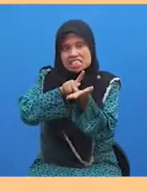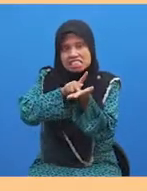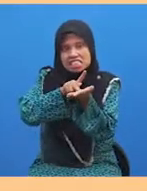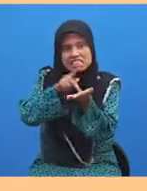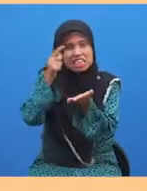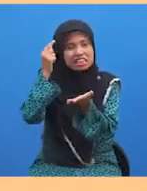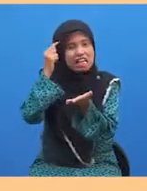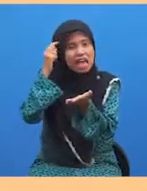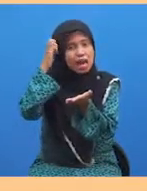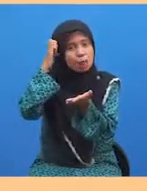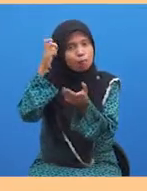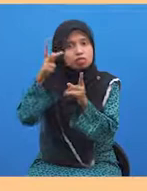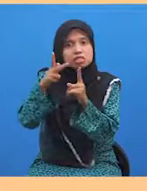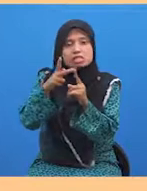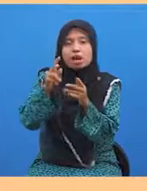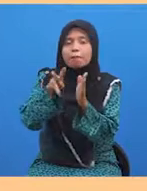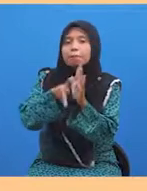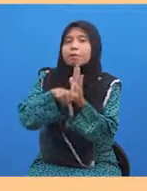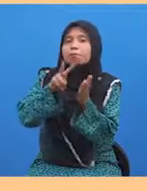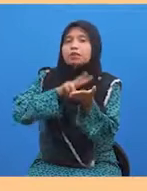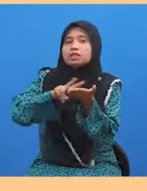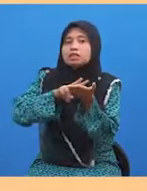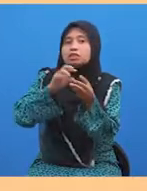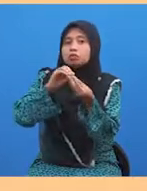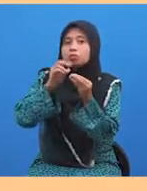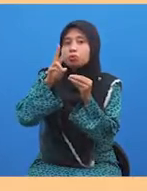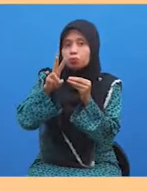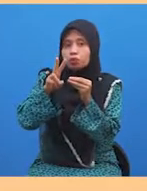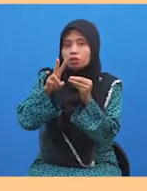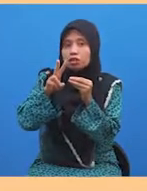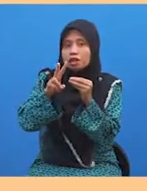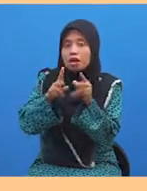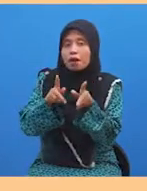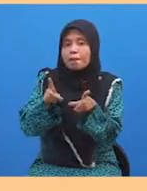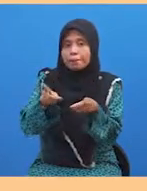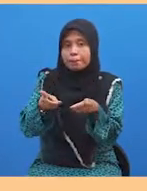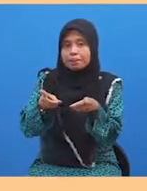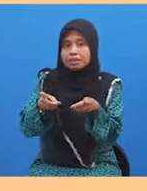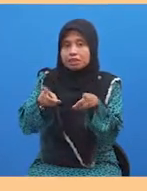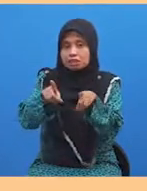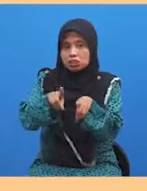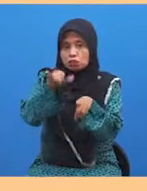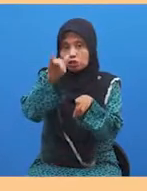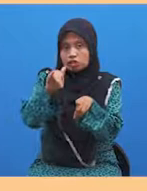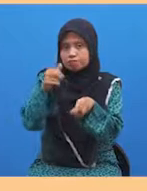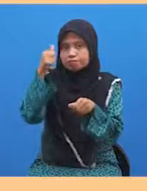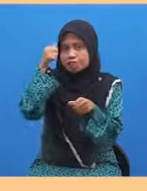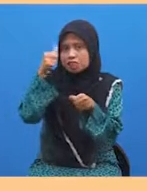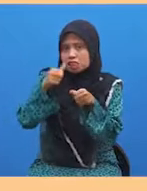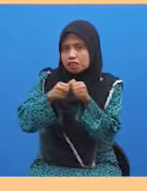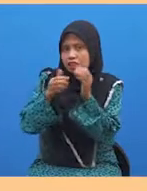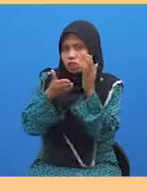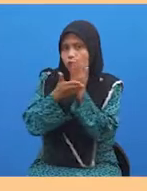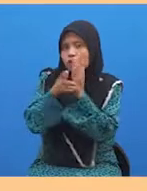kepada pembaca. Kedua, peristiwa yang diingati oleh pembaca.